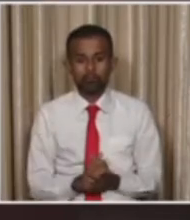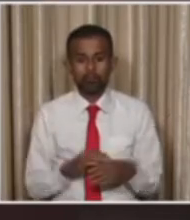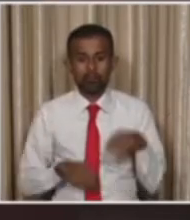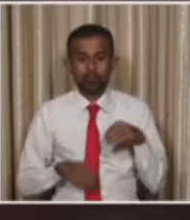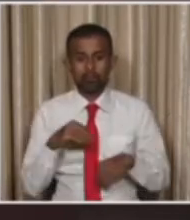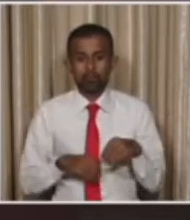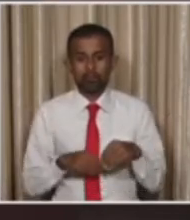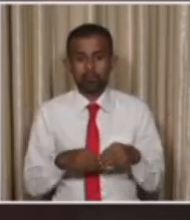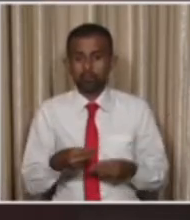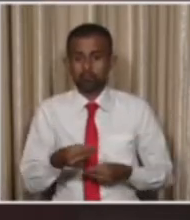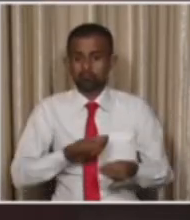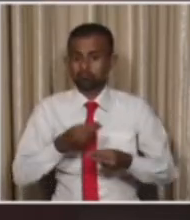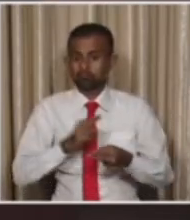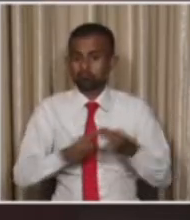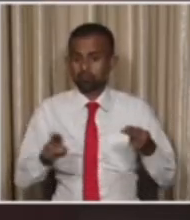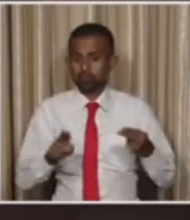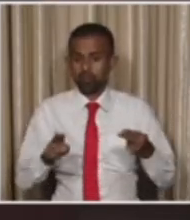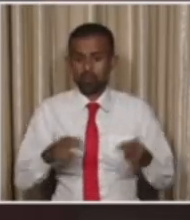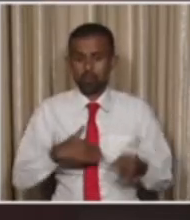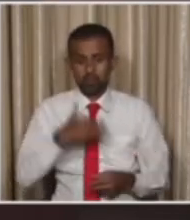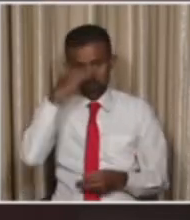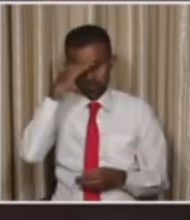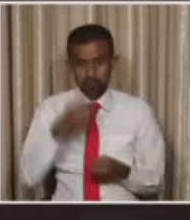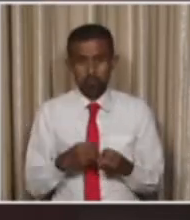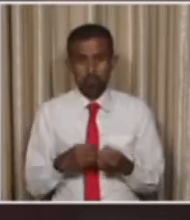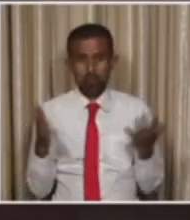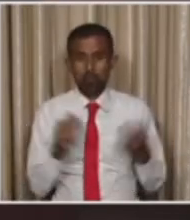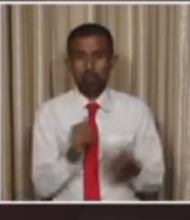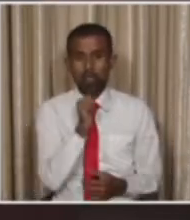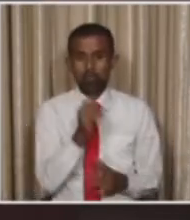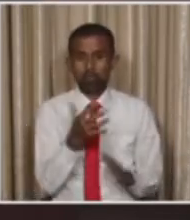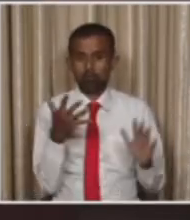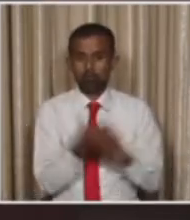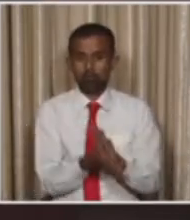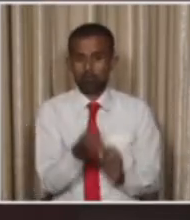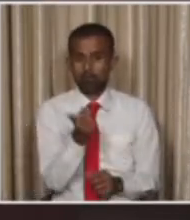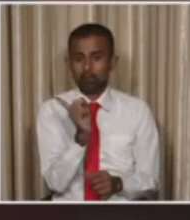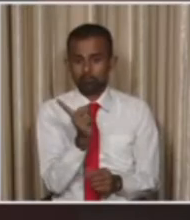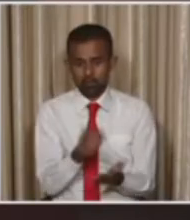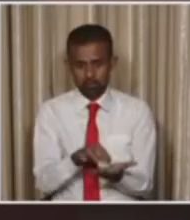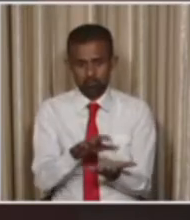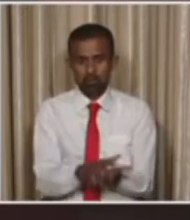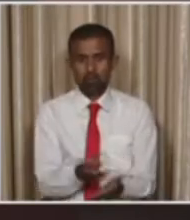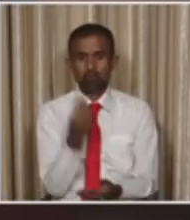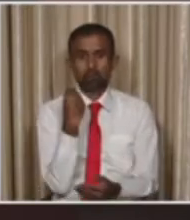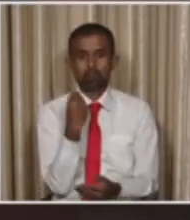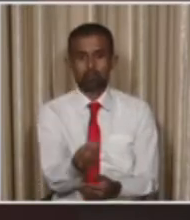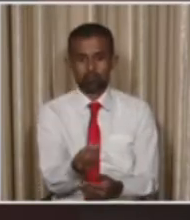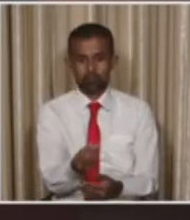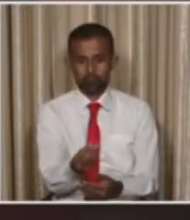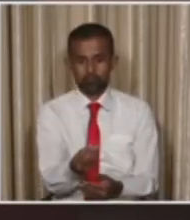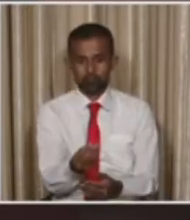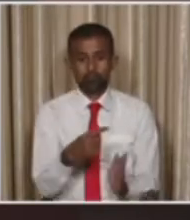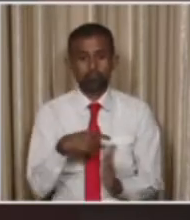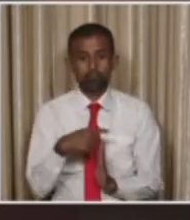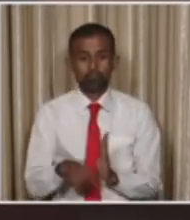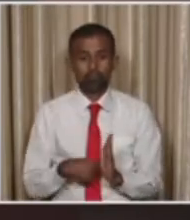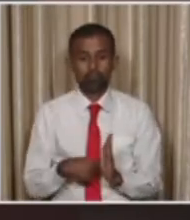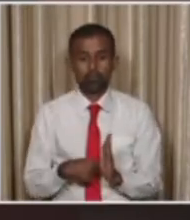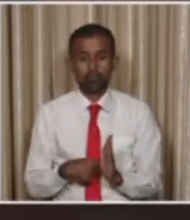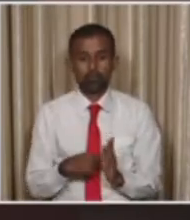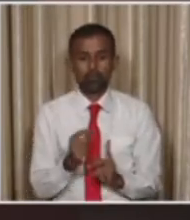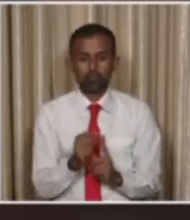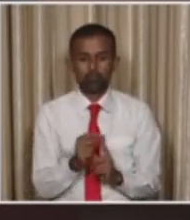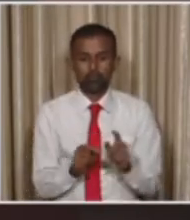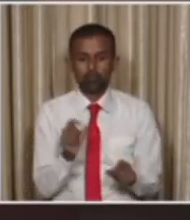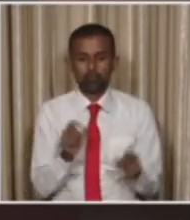දේශපාලන ඩීල් දාන්න යන්න එපා. අපි පාස්කු ප්‍රහාරේ සැබෑ වැරදිකරුවන්ට අපි දඬුවම අනිවාර්යෙන් දෙනවා. ඒ නිසා මේ රටේ පොඩි